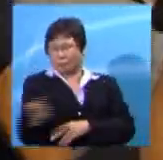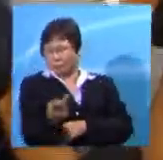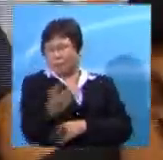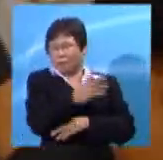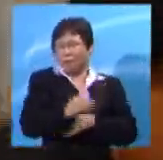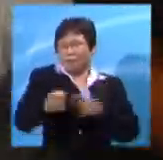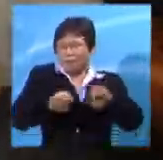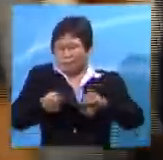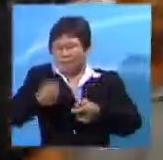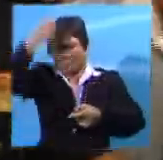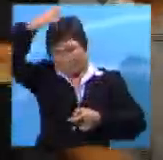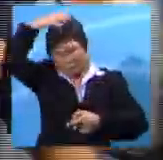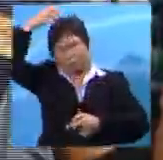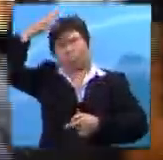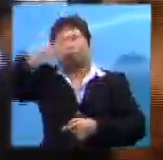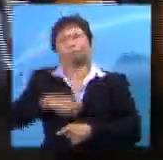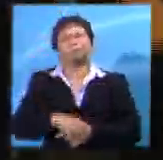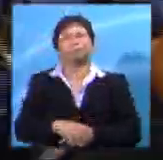juga pentadbiran